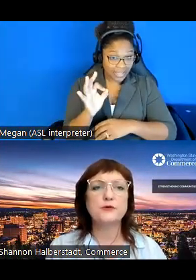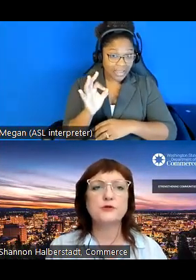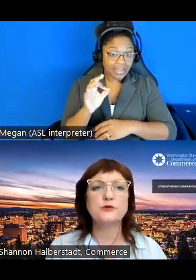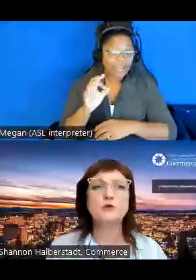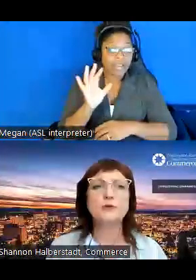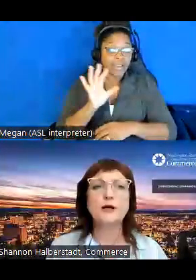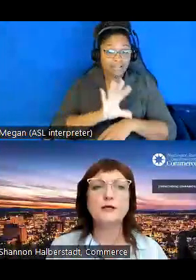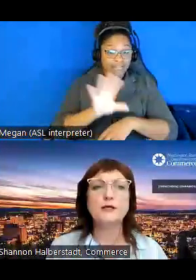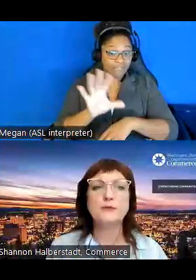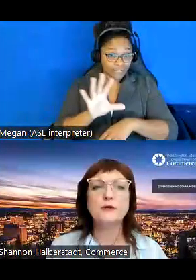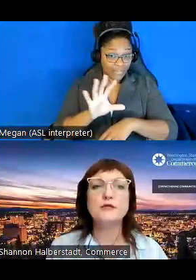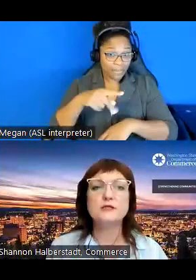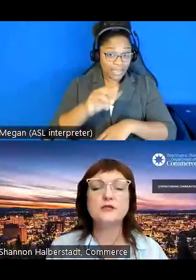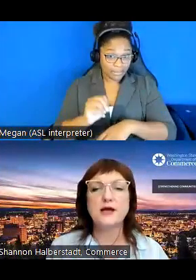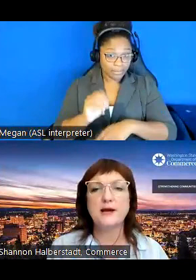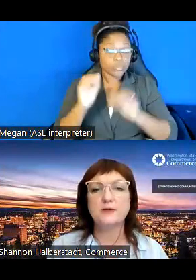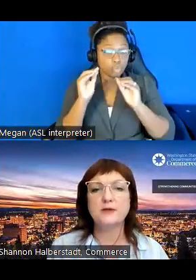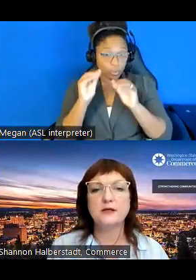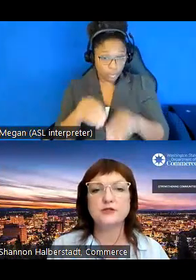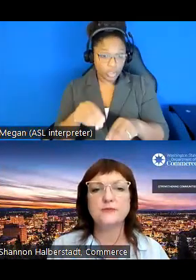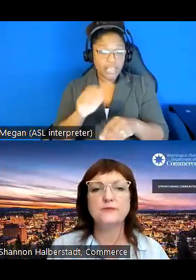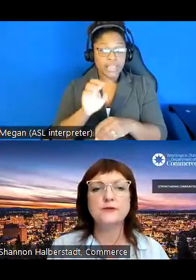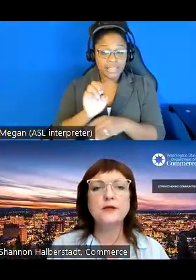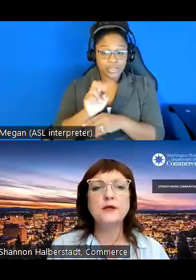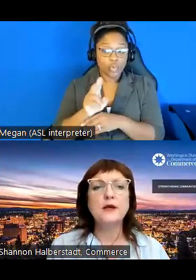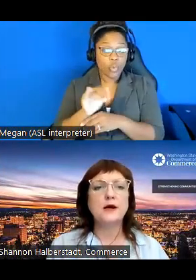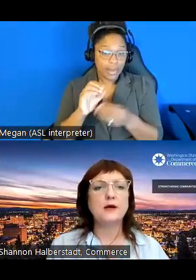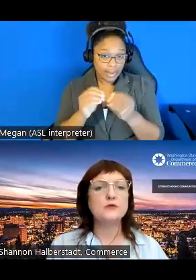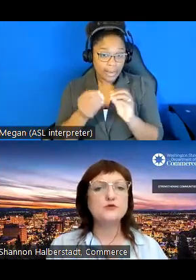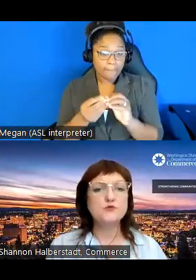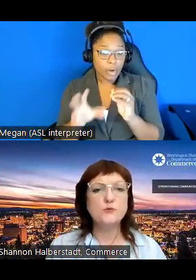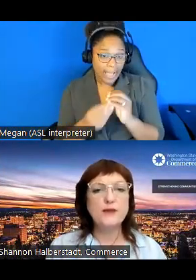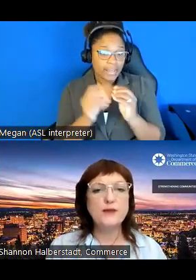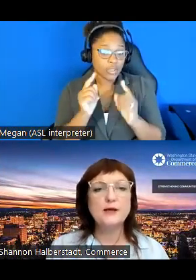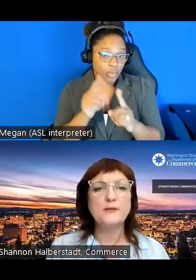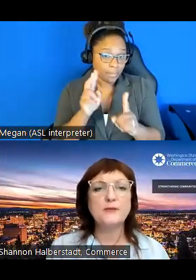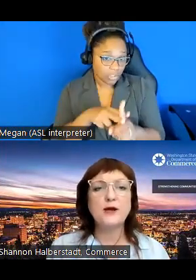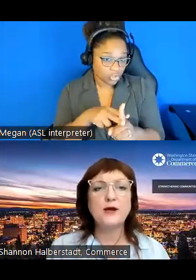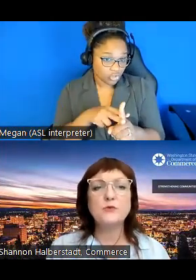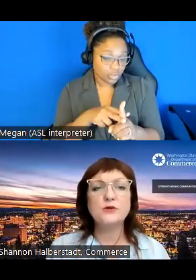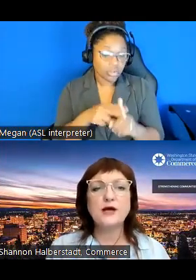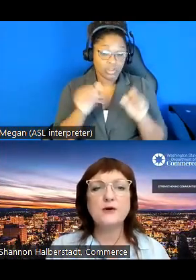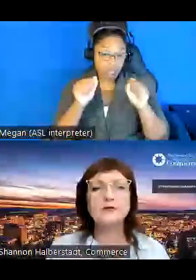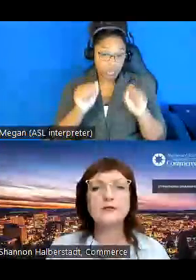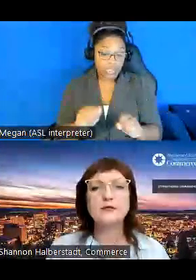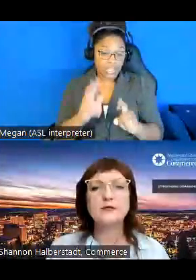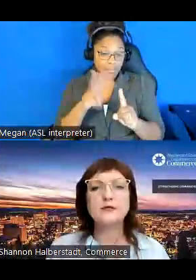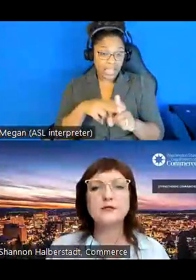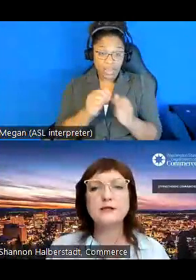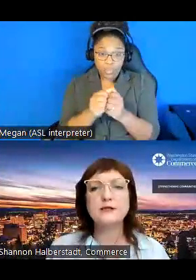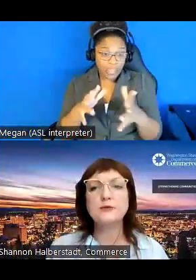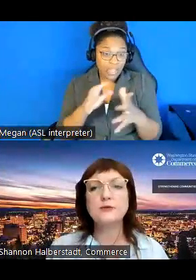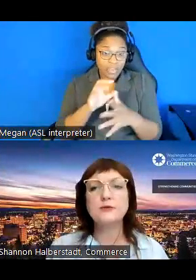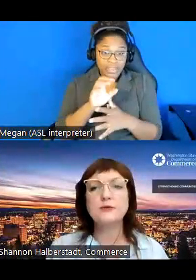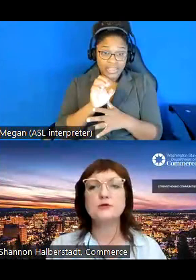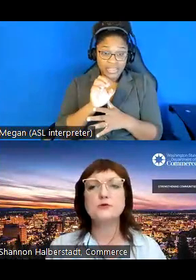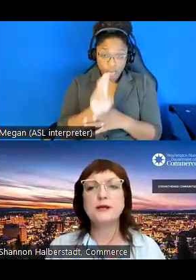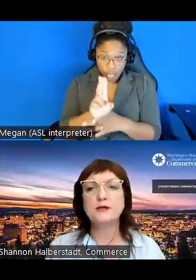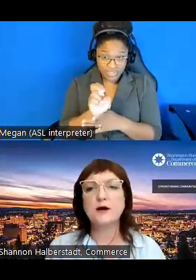그리고 9월 9일까지 기다리셔도 됩니다. 그때까지 UEI 번호를 입력하셔야